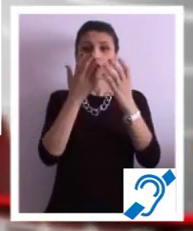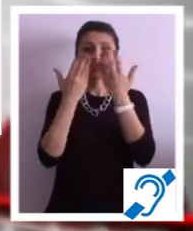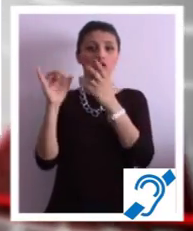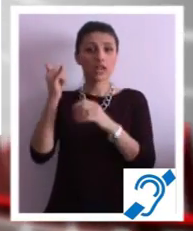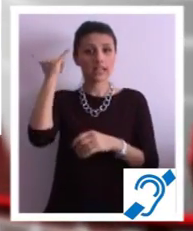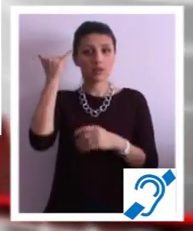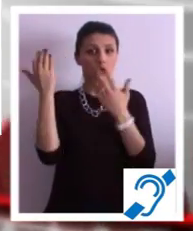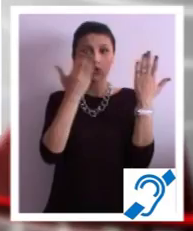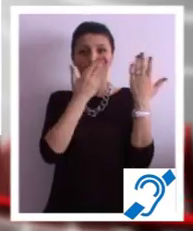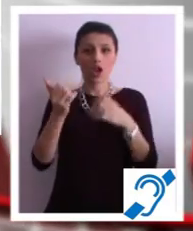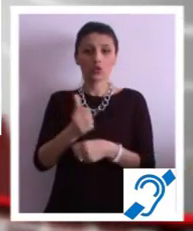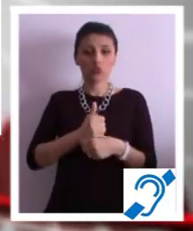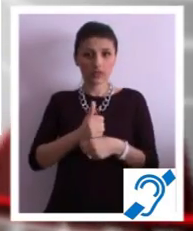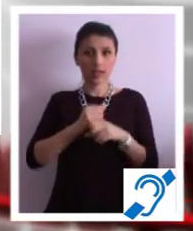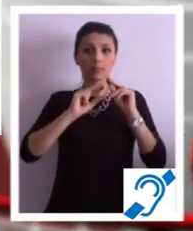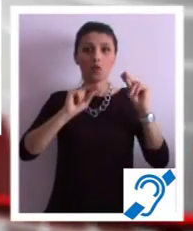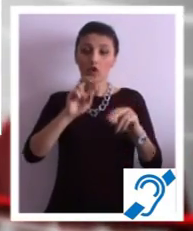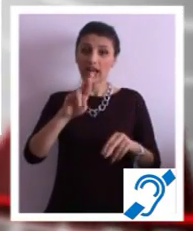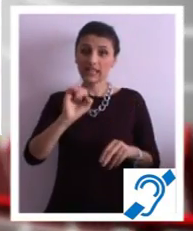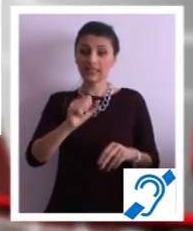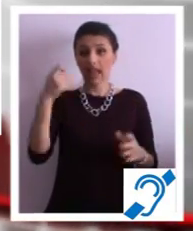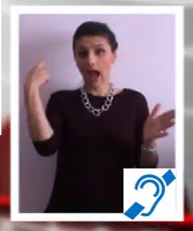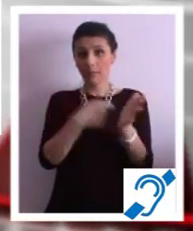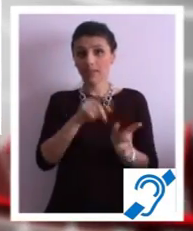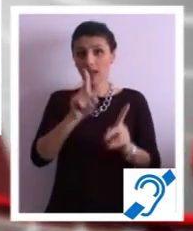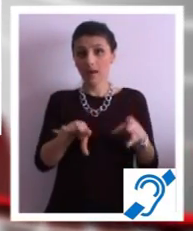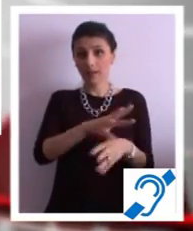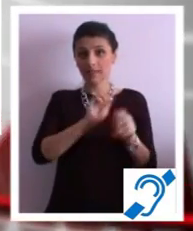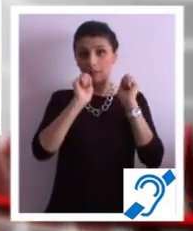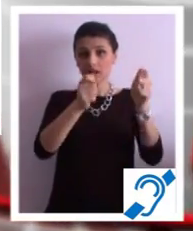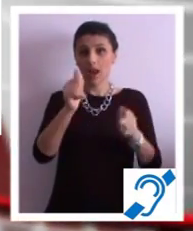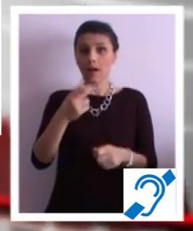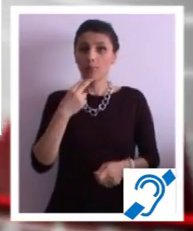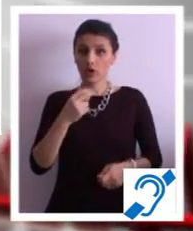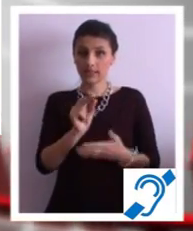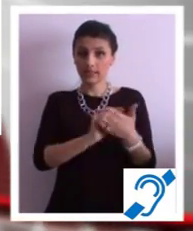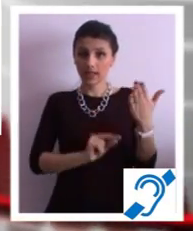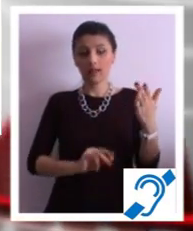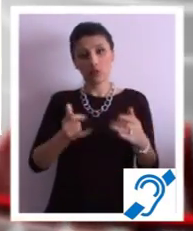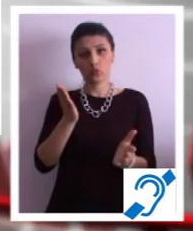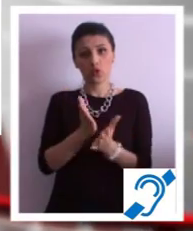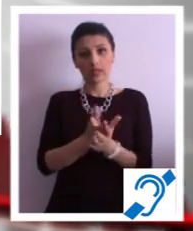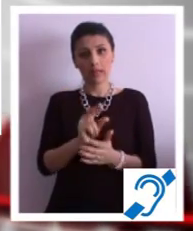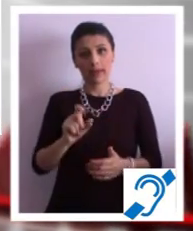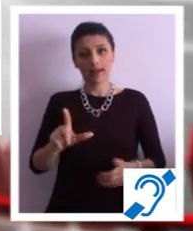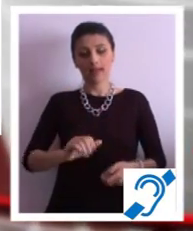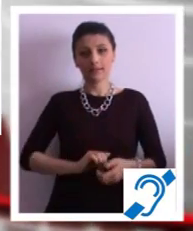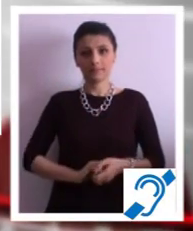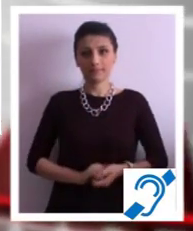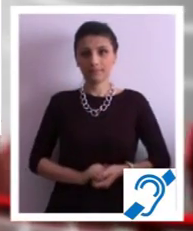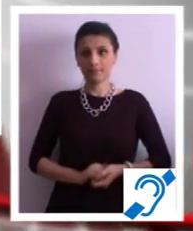și a inspectoratului școlar județean. Profesorul riscă sancțiuni, iar dacă părinții vor depune plângere și la poliție, chiar un dosar penal.